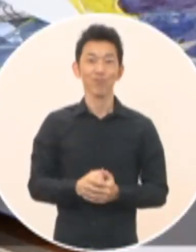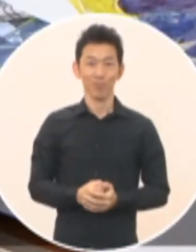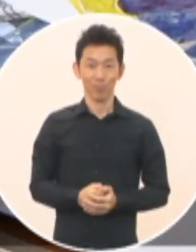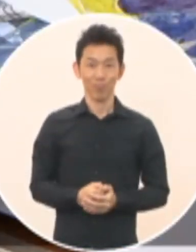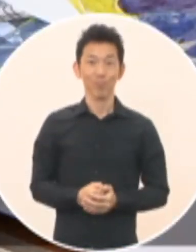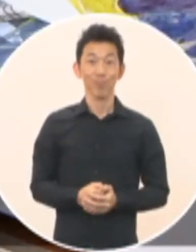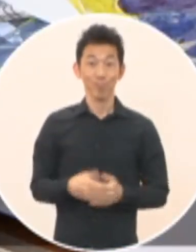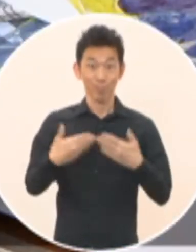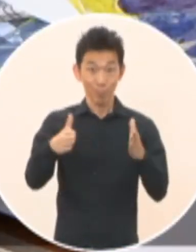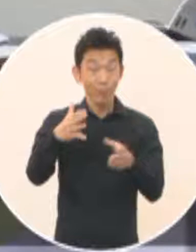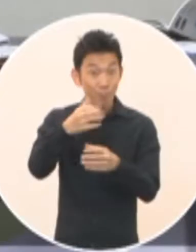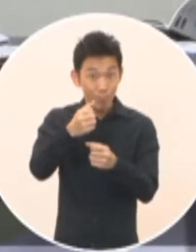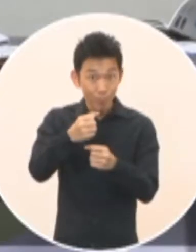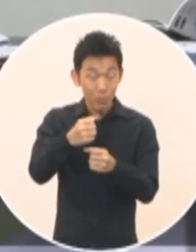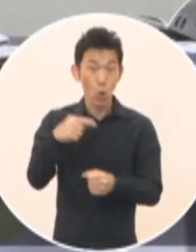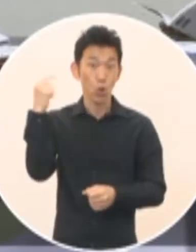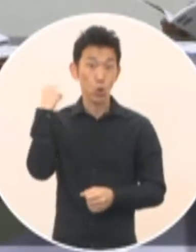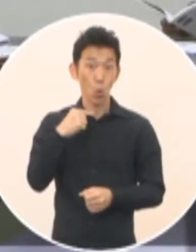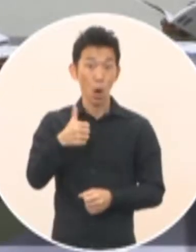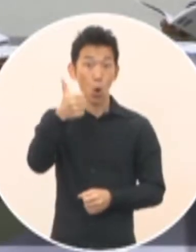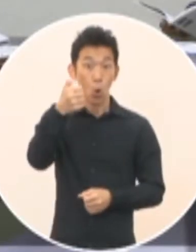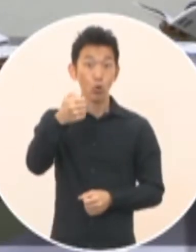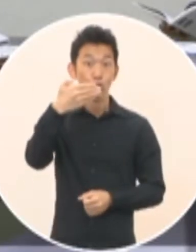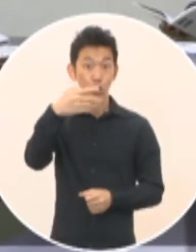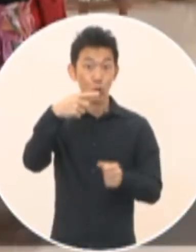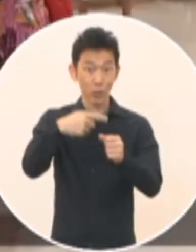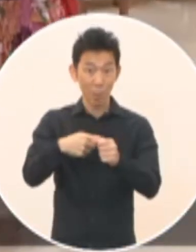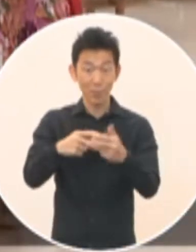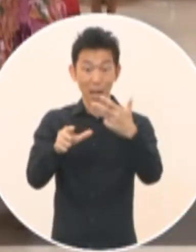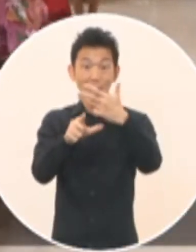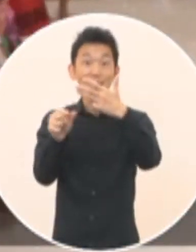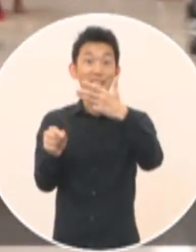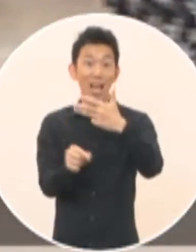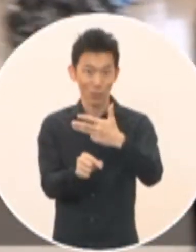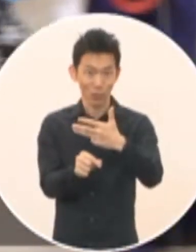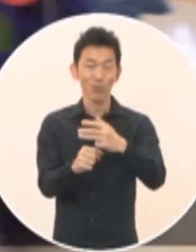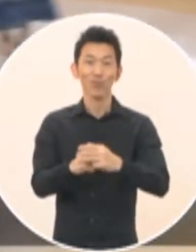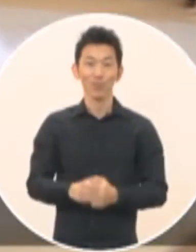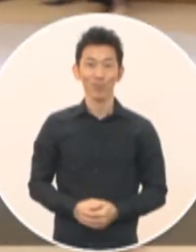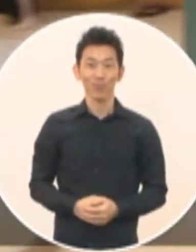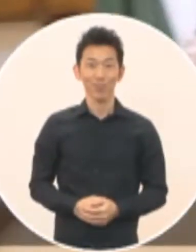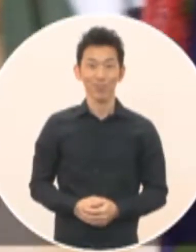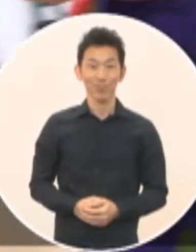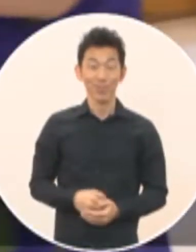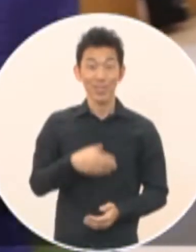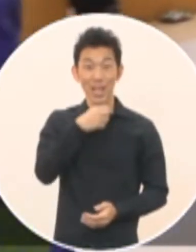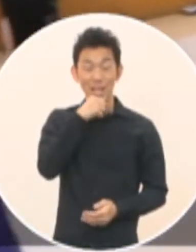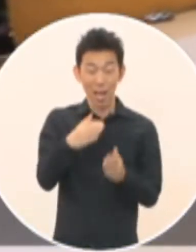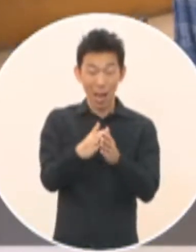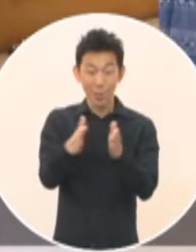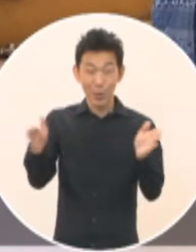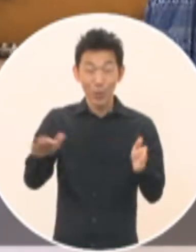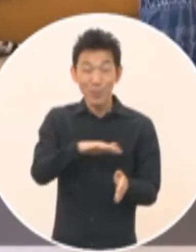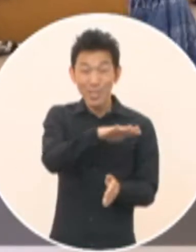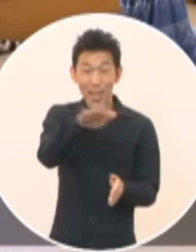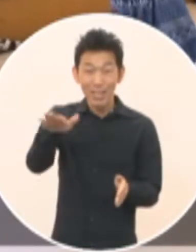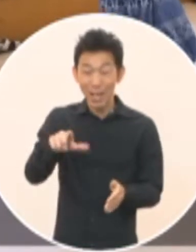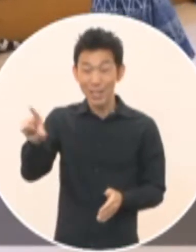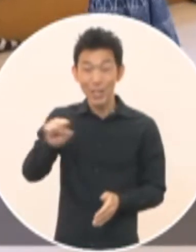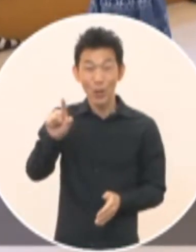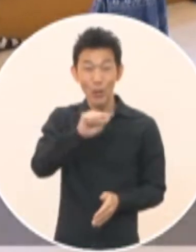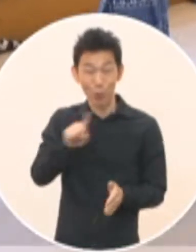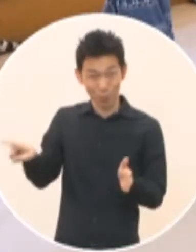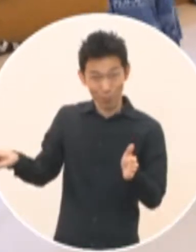オープンは昭和59年8月。幅広い年代の人たちに利用されてきました。